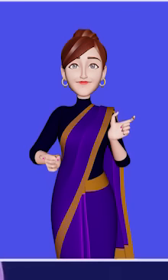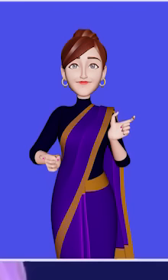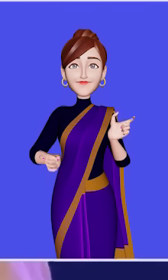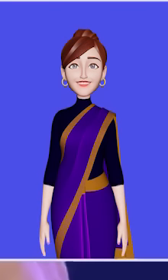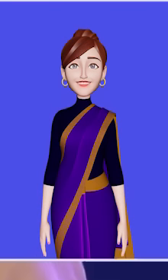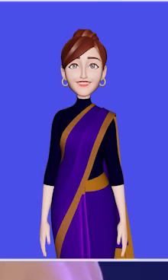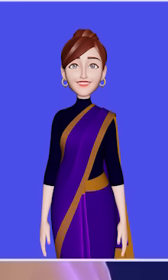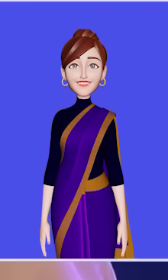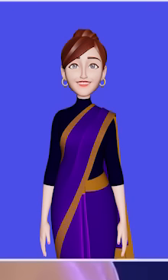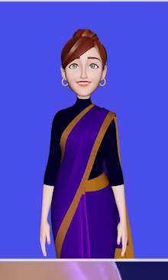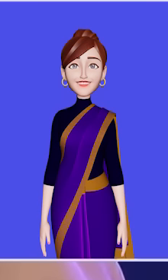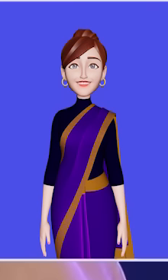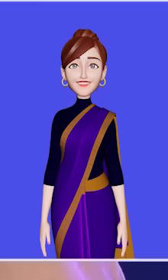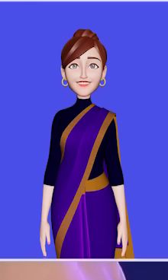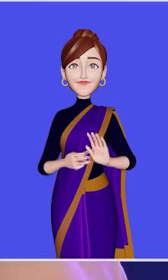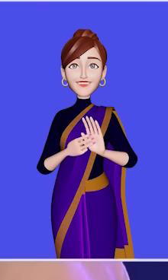Honorable Ministers,